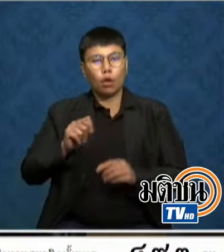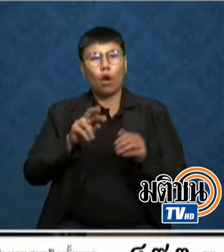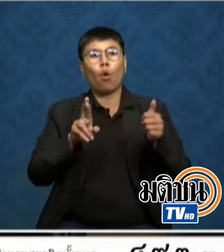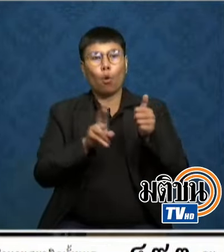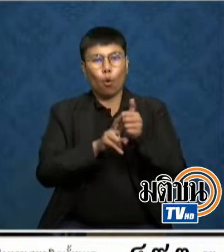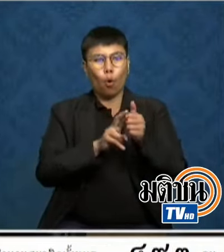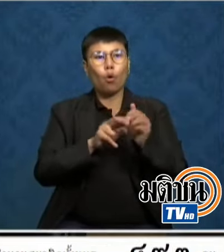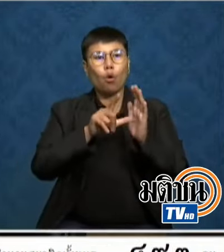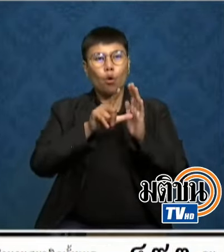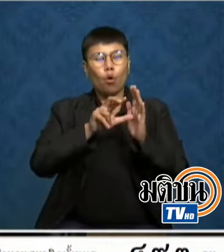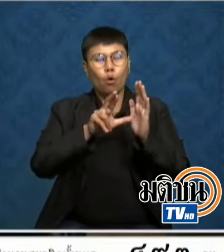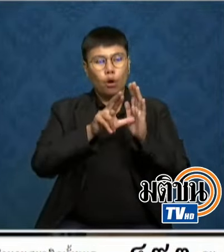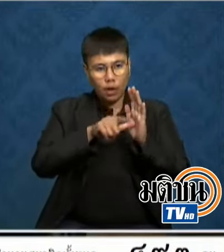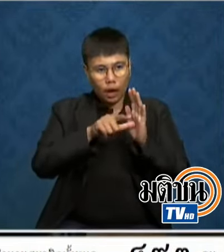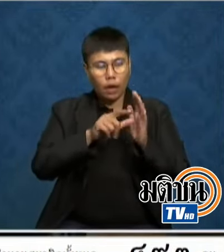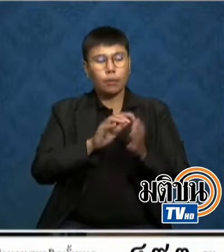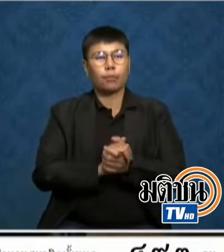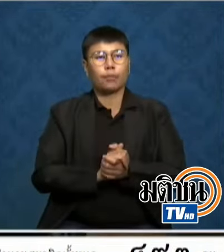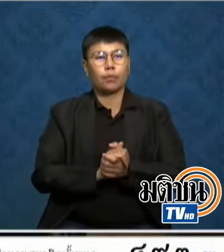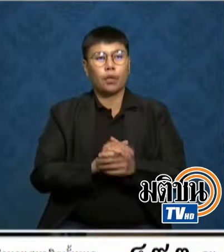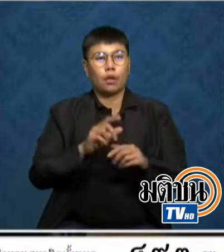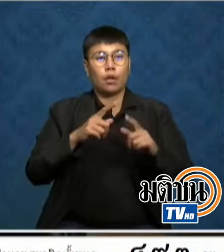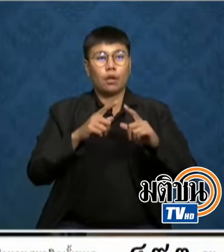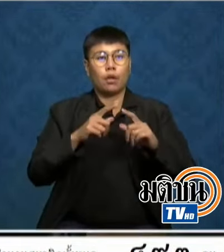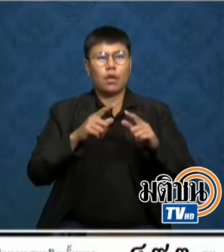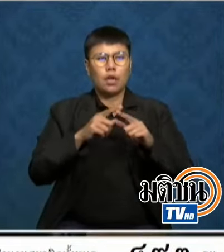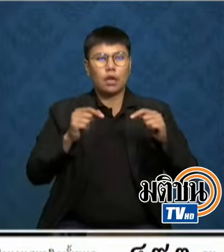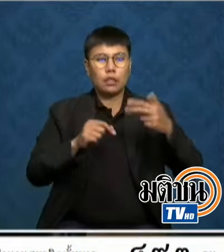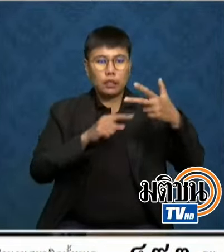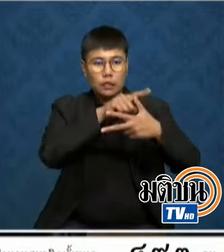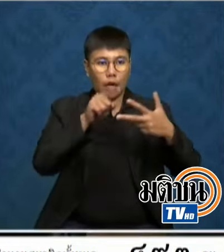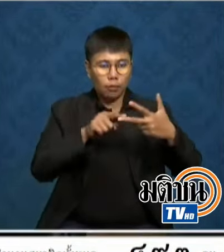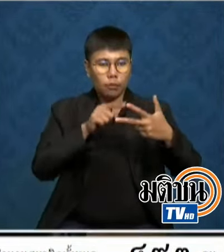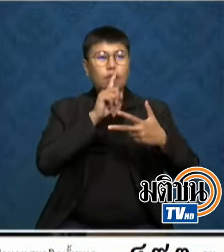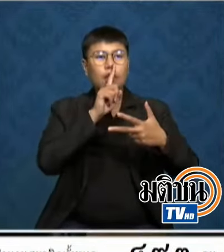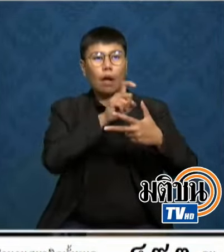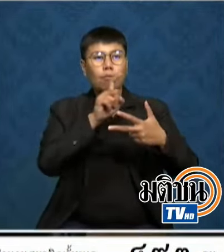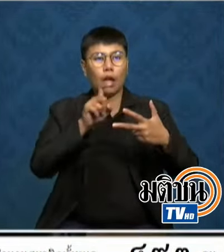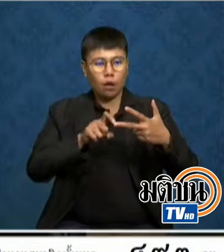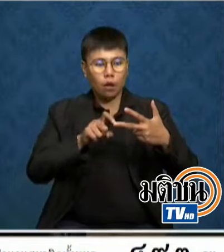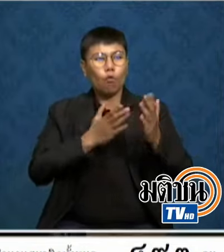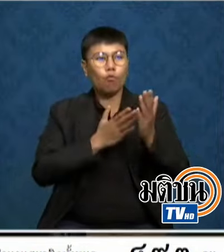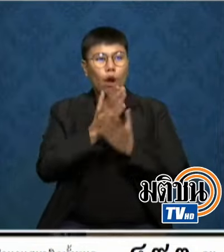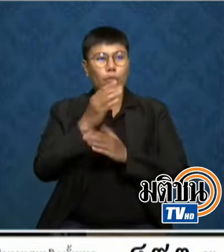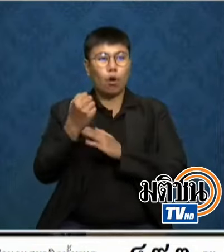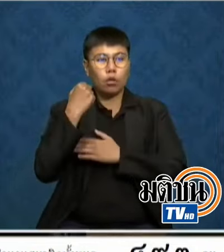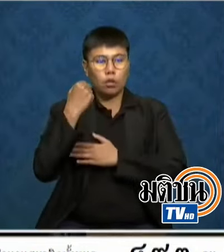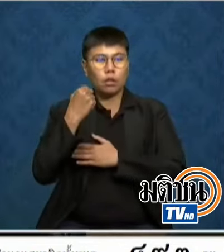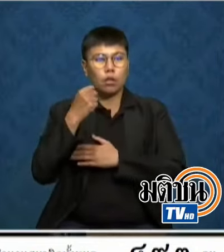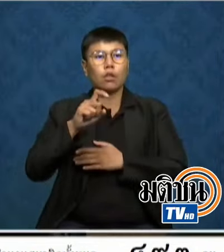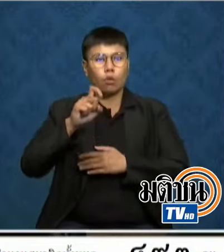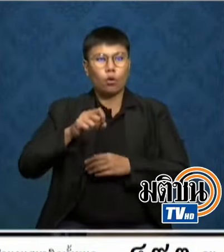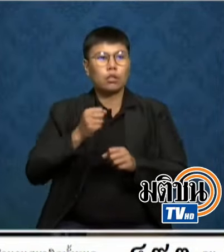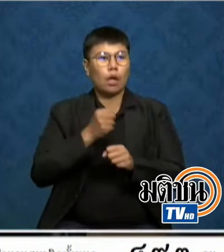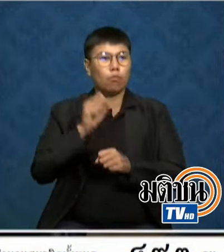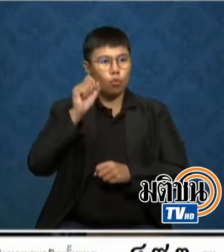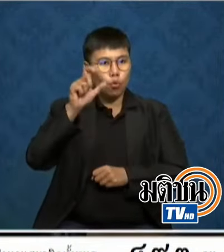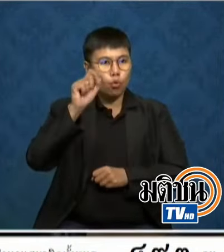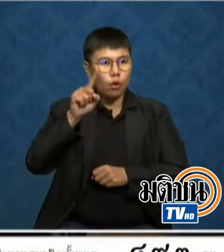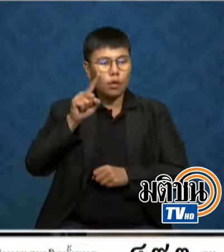ฝ่ายความมั่นคงด้วยนะครับเพราะว่าเรื่อง3เรื่องที่ผมอยากจะเรียนถามท่านรองนายกรัฐมนตรีฝ่ายความมั่นคงเนี่ยเป็นสิ่งจำเป็นเร่งด่วนเ